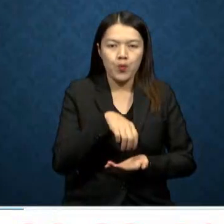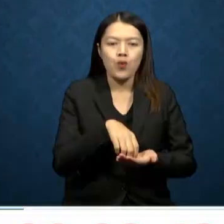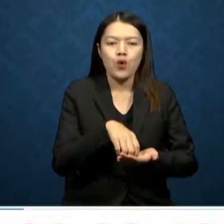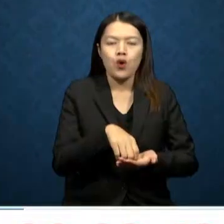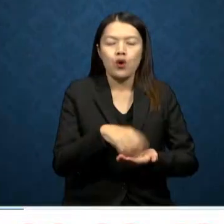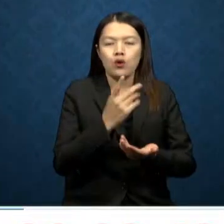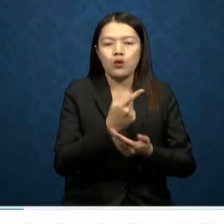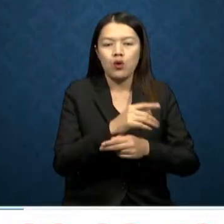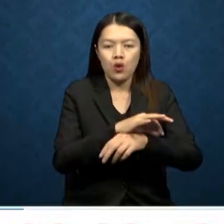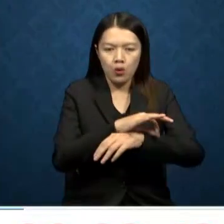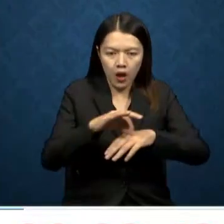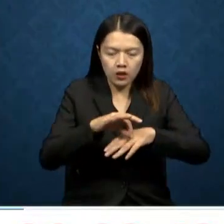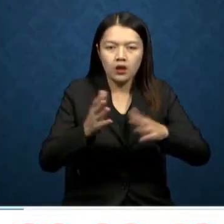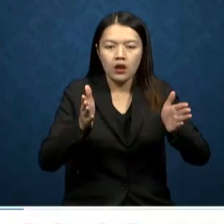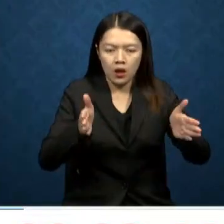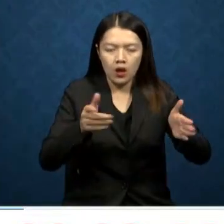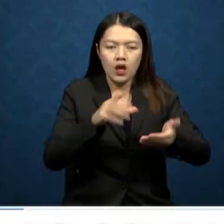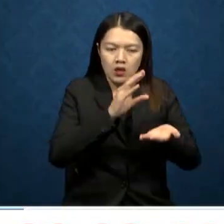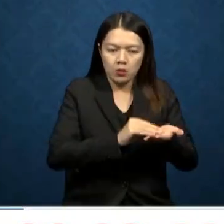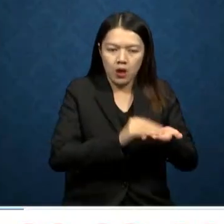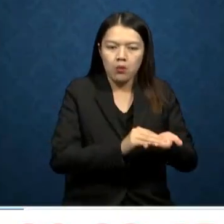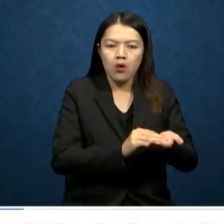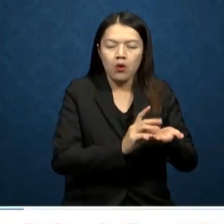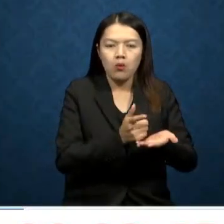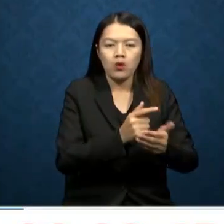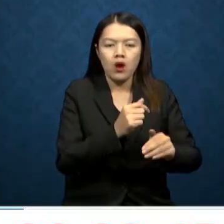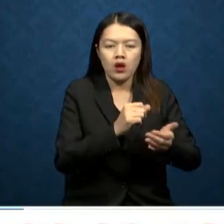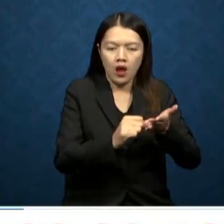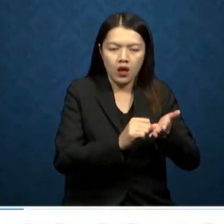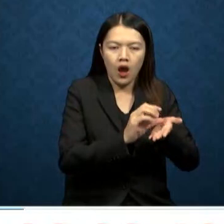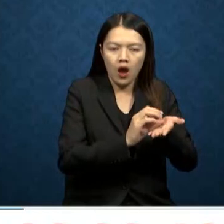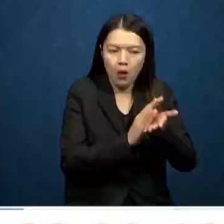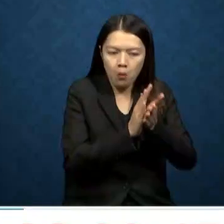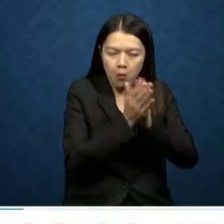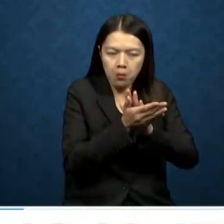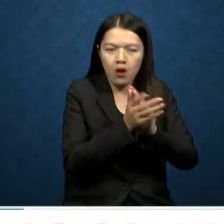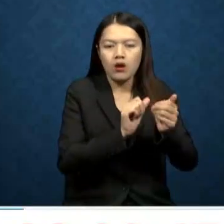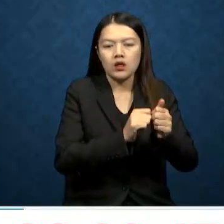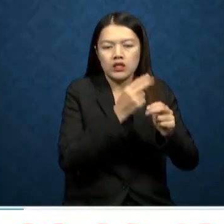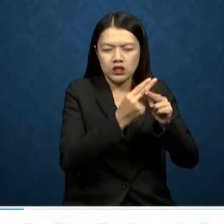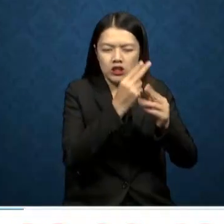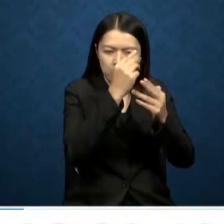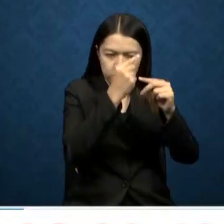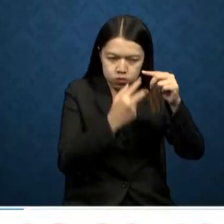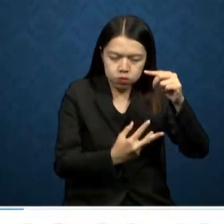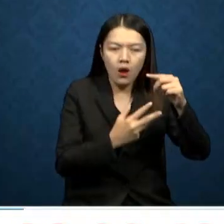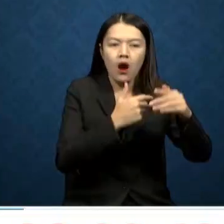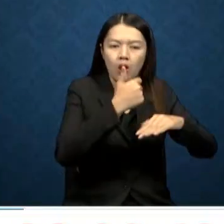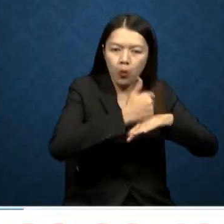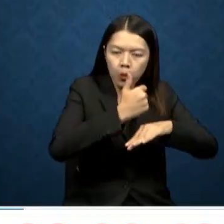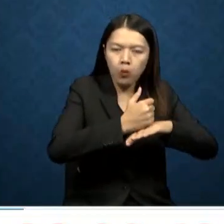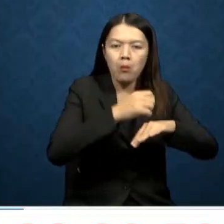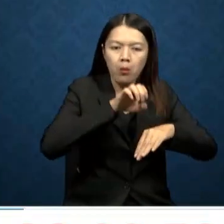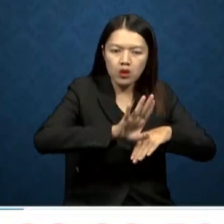blockchainมาใช้ในการจัดเก็บข้อมูลปรับปรุงระบบให้มีการจัดเก็บรายชื่อผู้ประกอบ